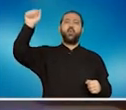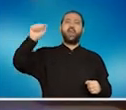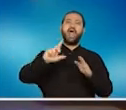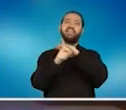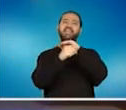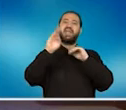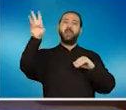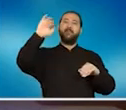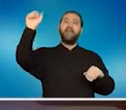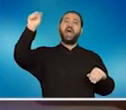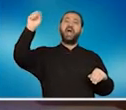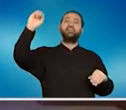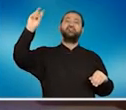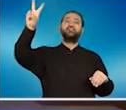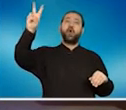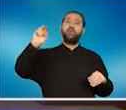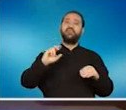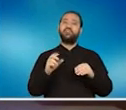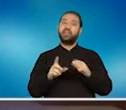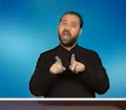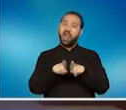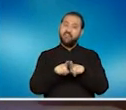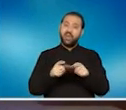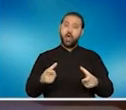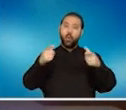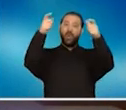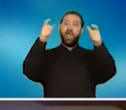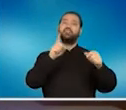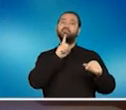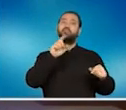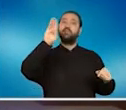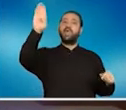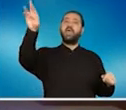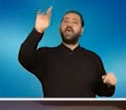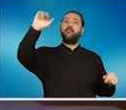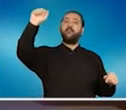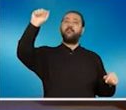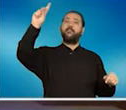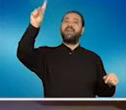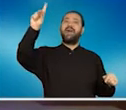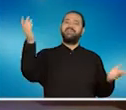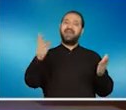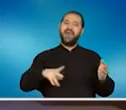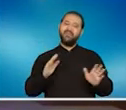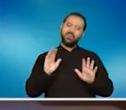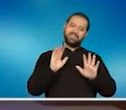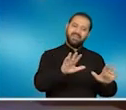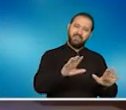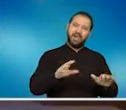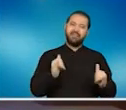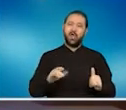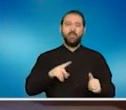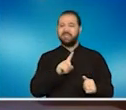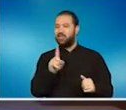din Brad, din Munții Apuseni, al care a fost dărâmat. Mai există doar